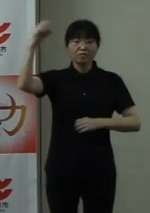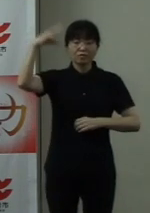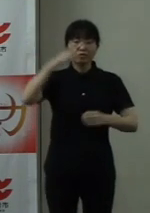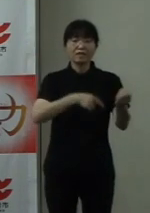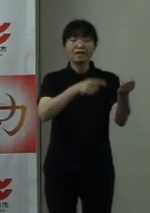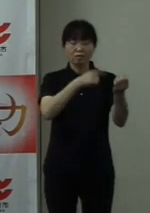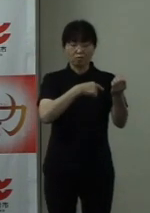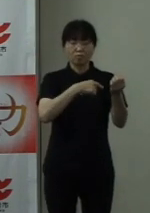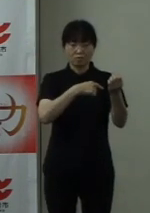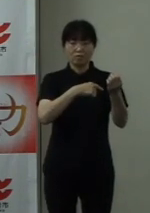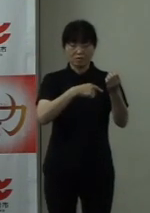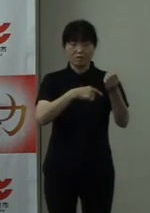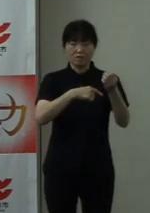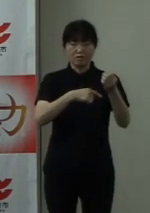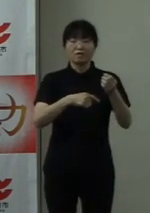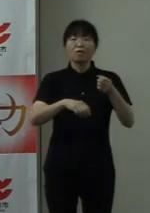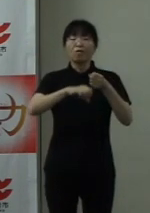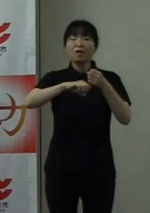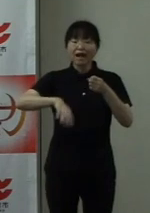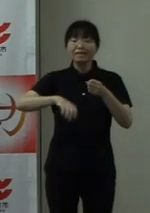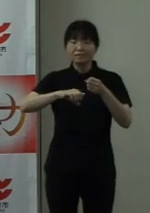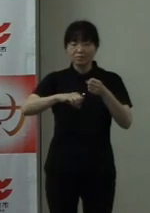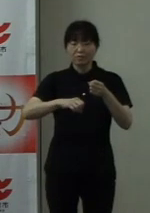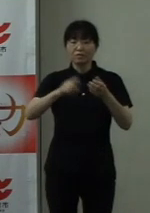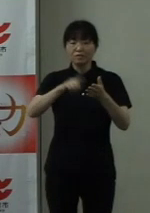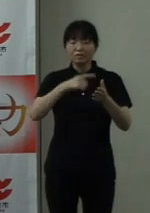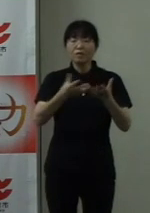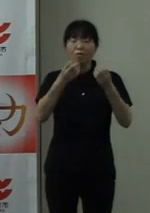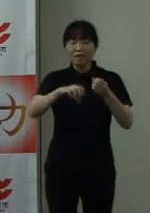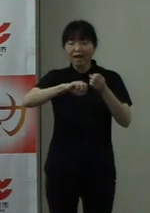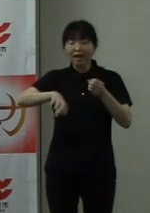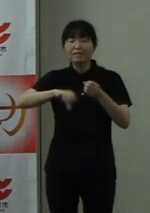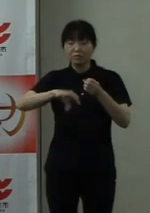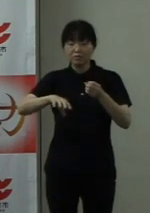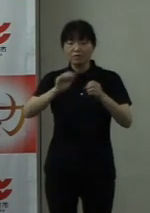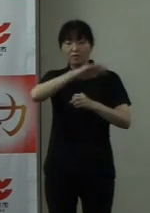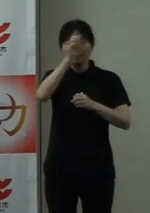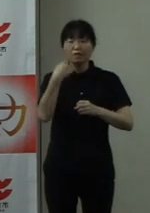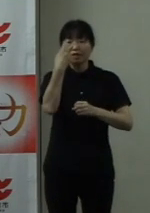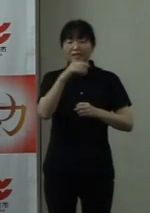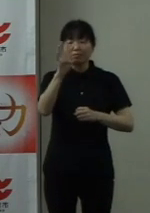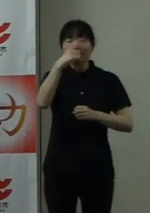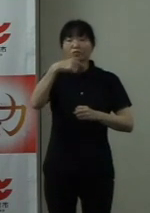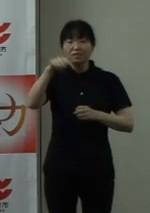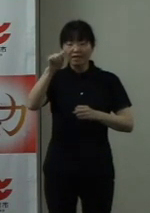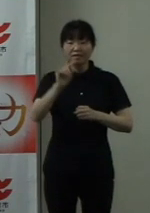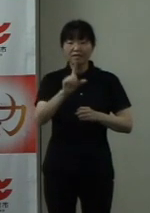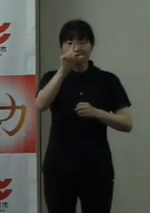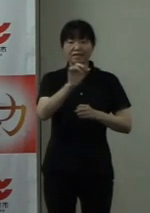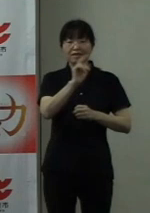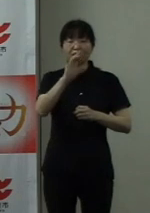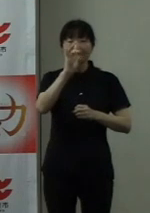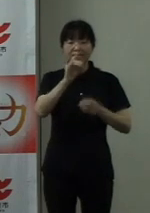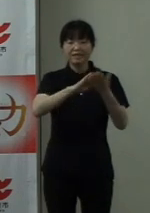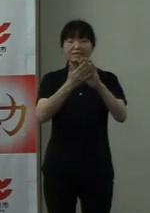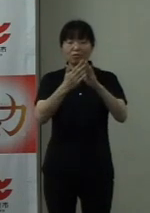線廃棄物の件で、あの山口県の金関町が中間貯蔵施設 の建設調査を容認したというニュースをご覧